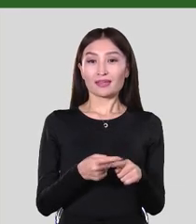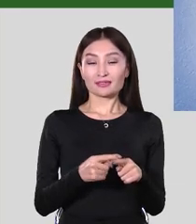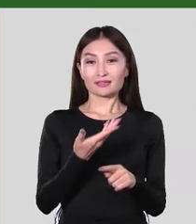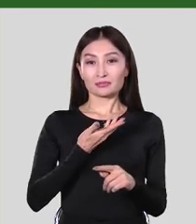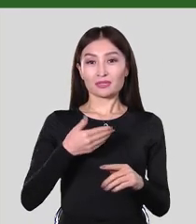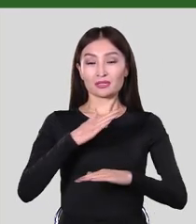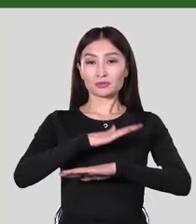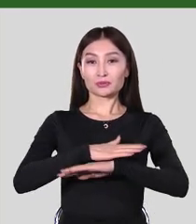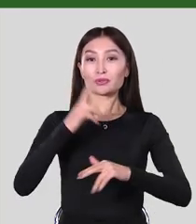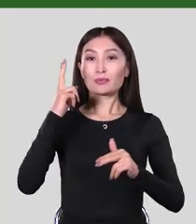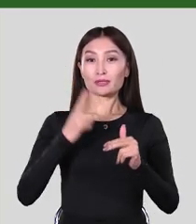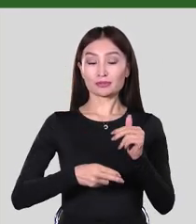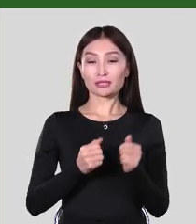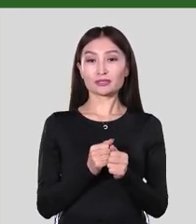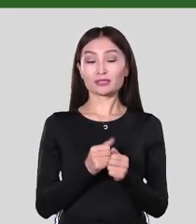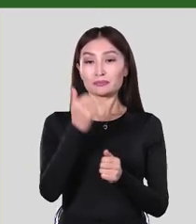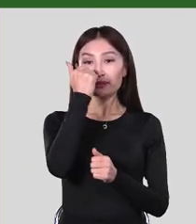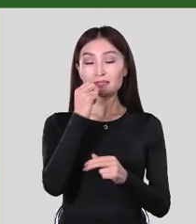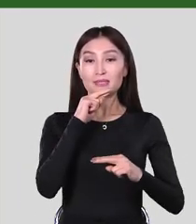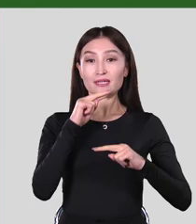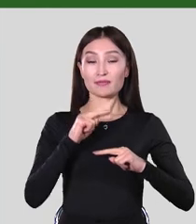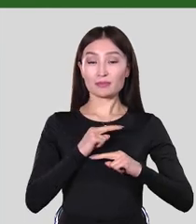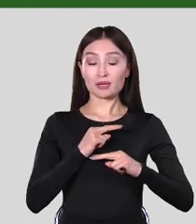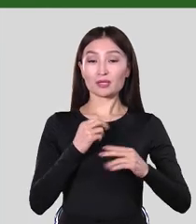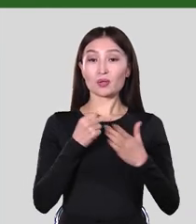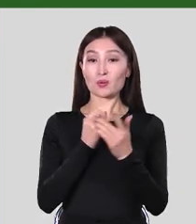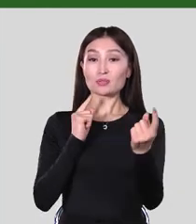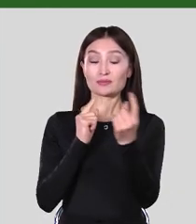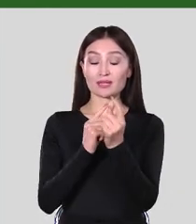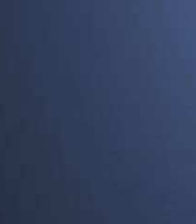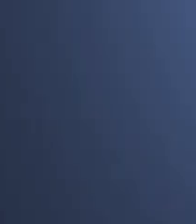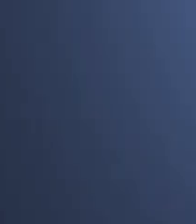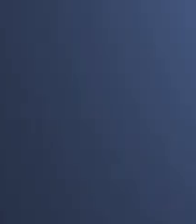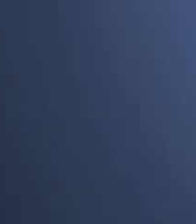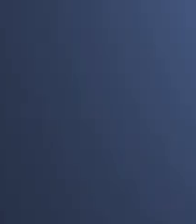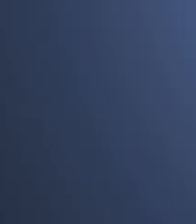На этом наш урок подошел к концу. Спасибо за внимание. До свидания.